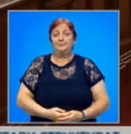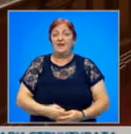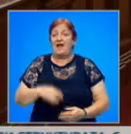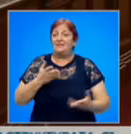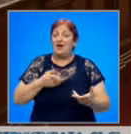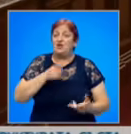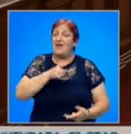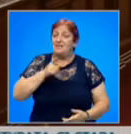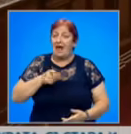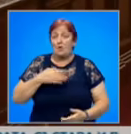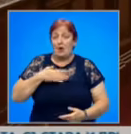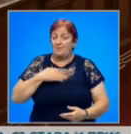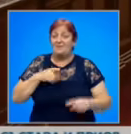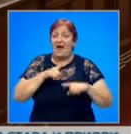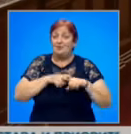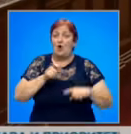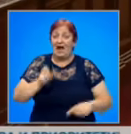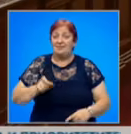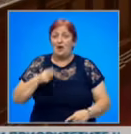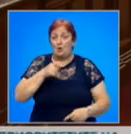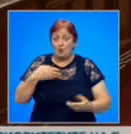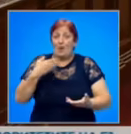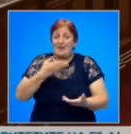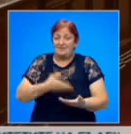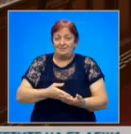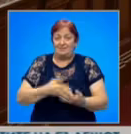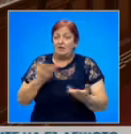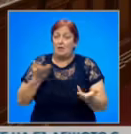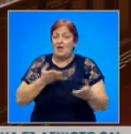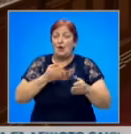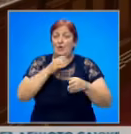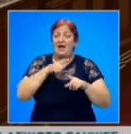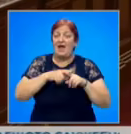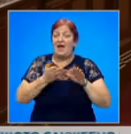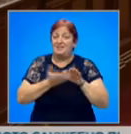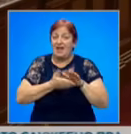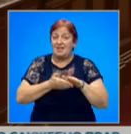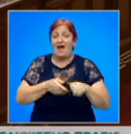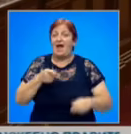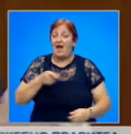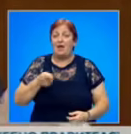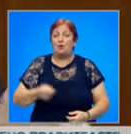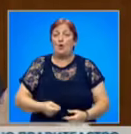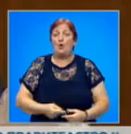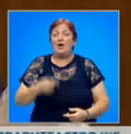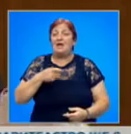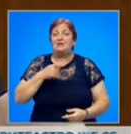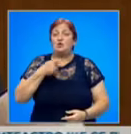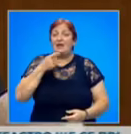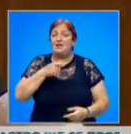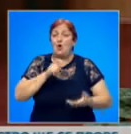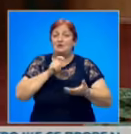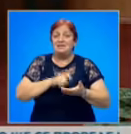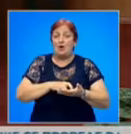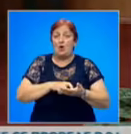Даже някои си имат и адвокати, които ги представляват по някои дела. Ето, за това е този